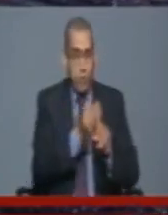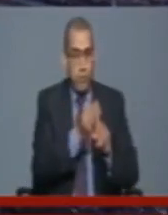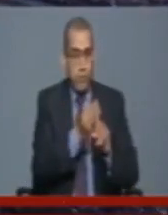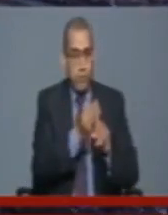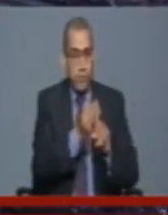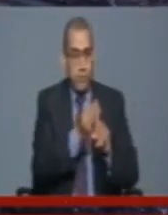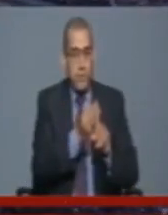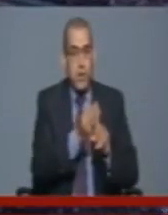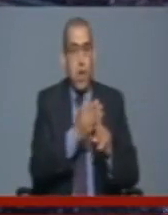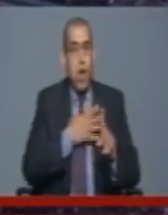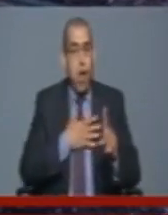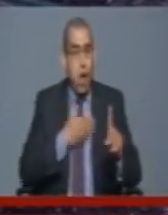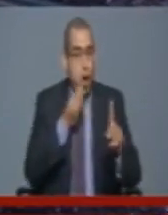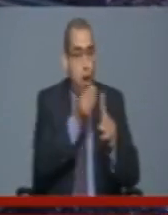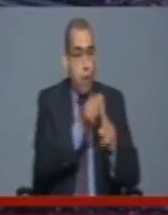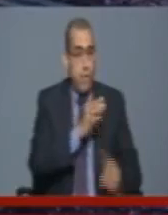حب فلسطين